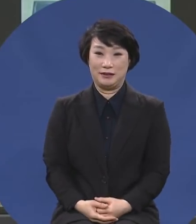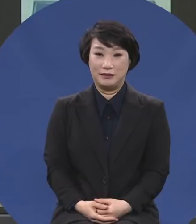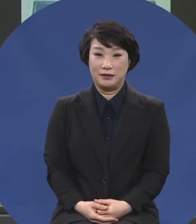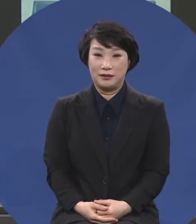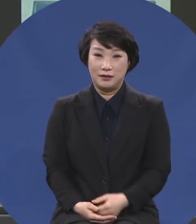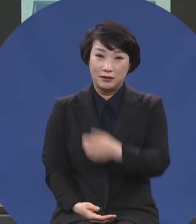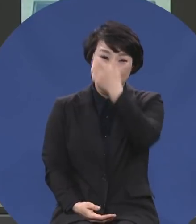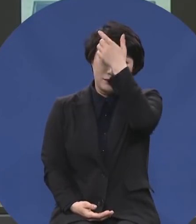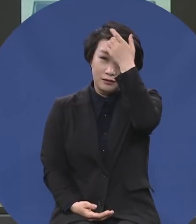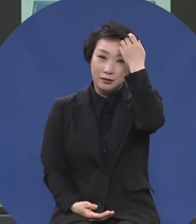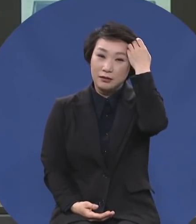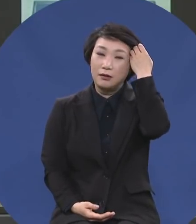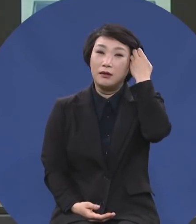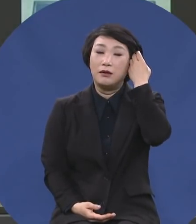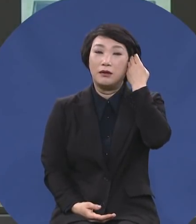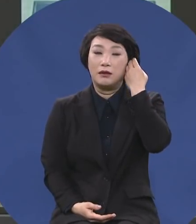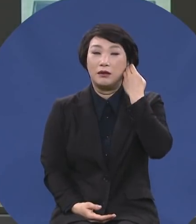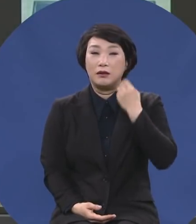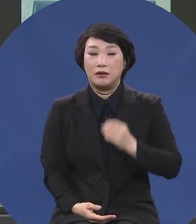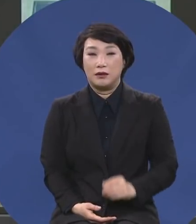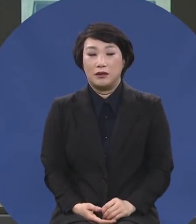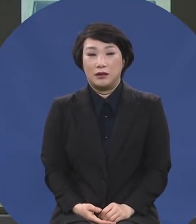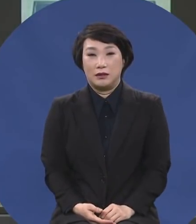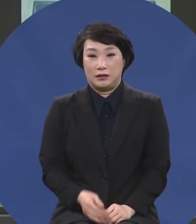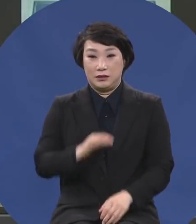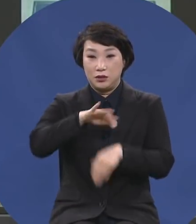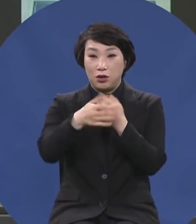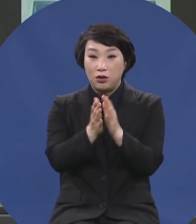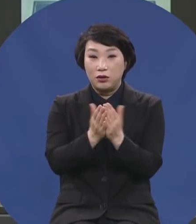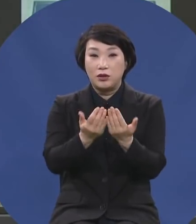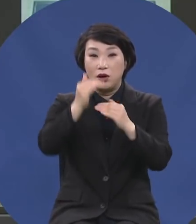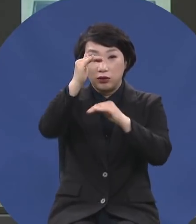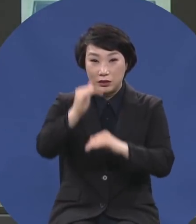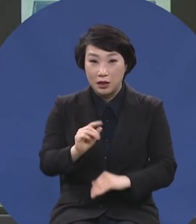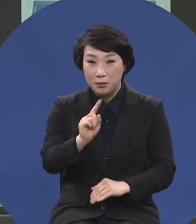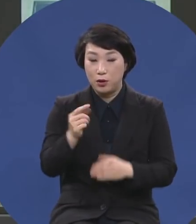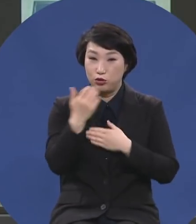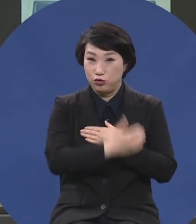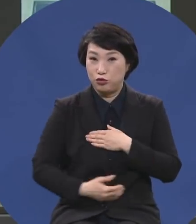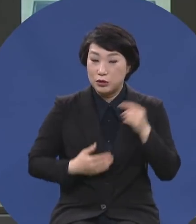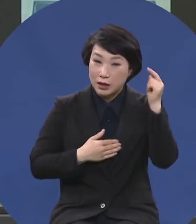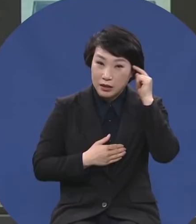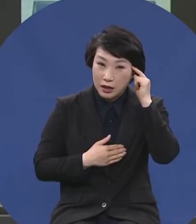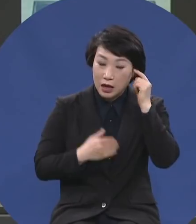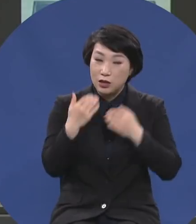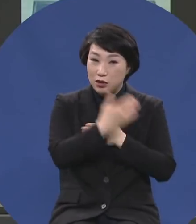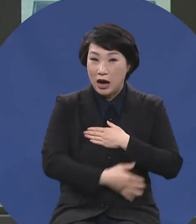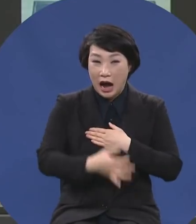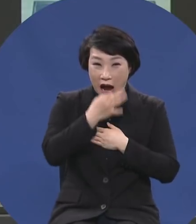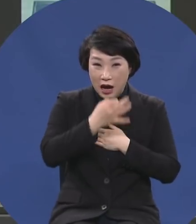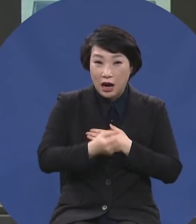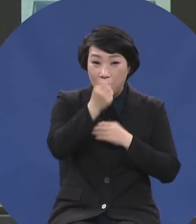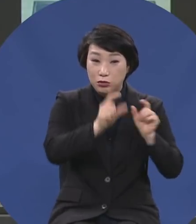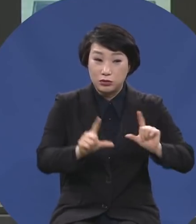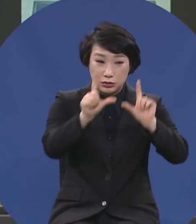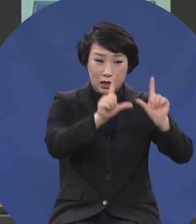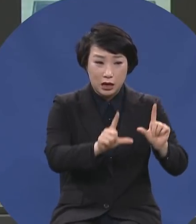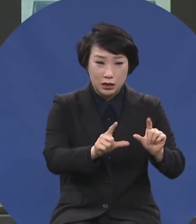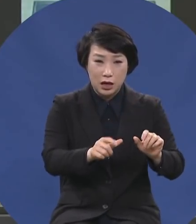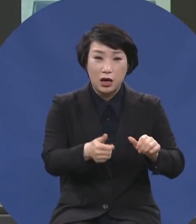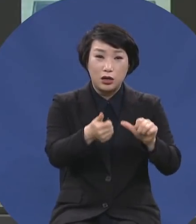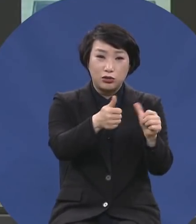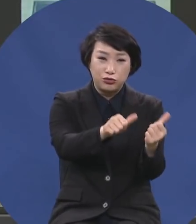축원합니다. 그러므로 성경은 육신의 생각과 육신의 소유로 살면